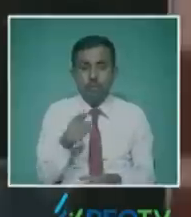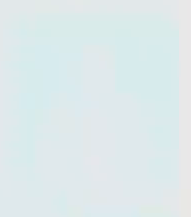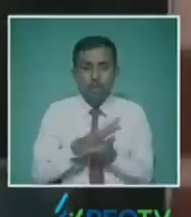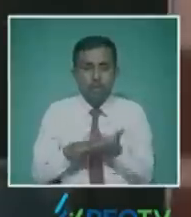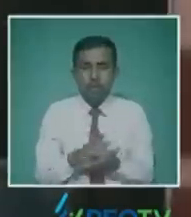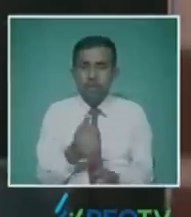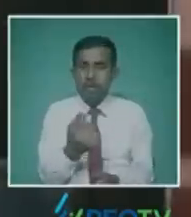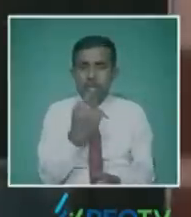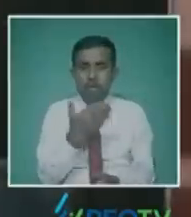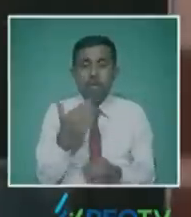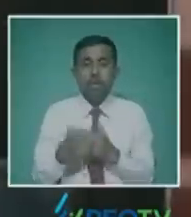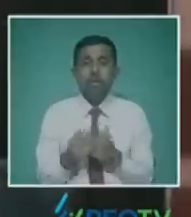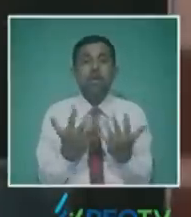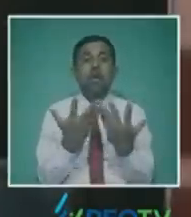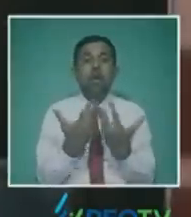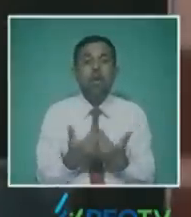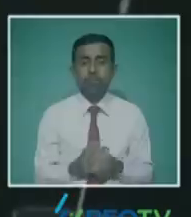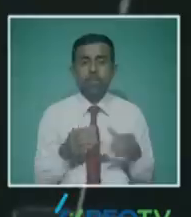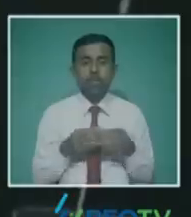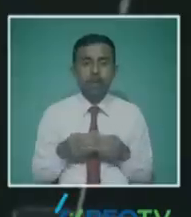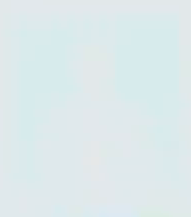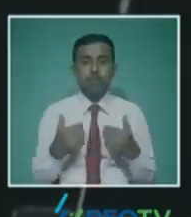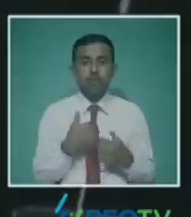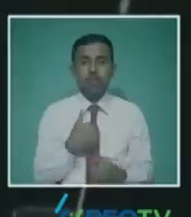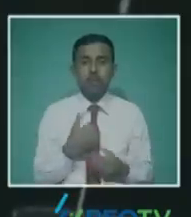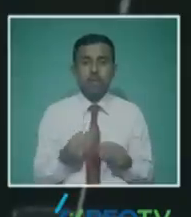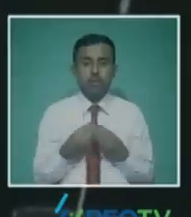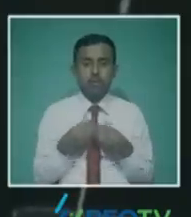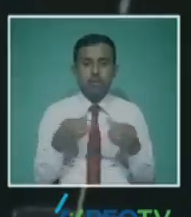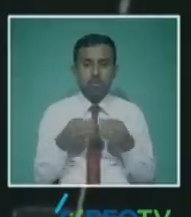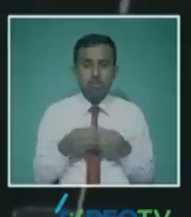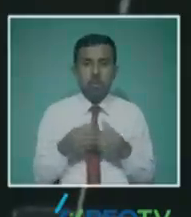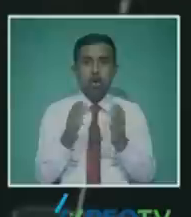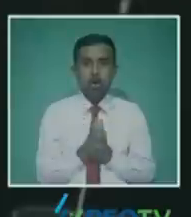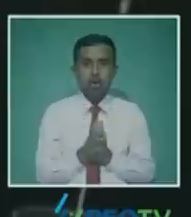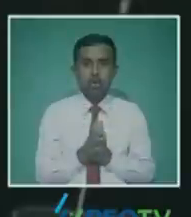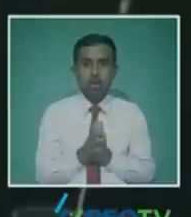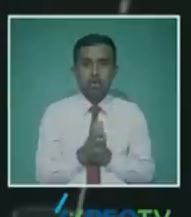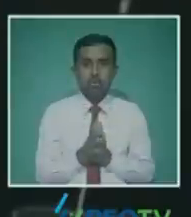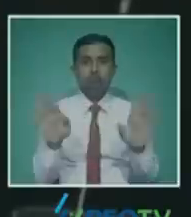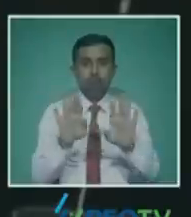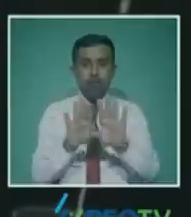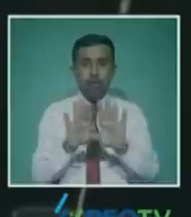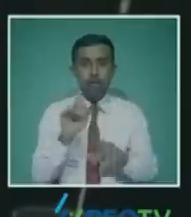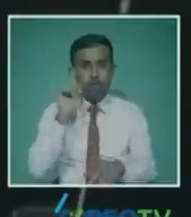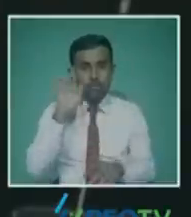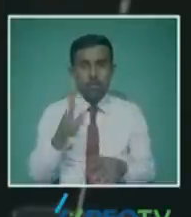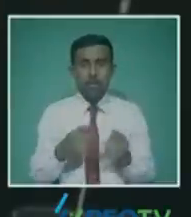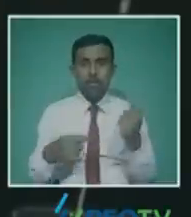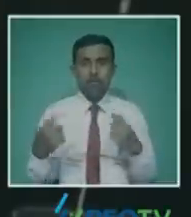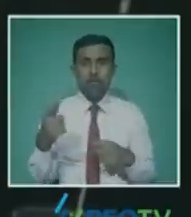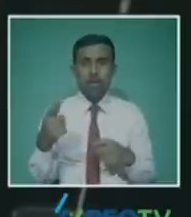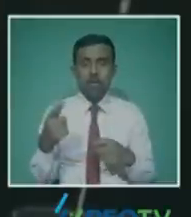පුළුවන්ද කොච්චර නිෂ්පාදක ප්‍රමාණයක් නැතිවද කියලා? මේ දීලා තියෙන ආයතන සියල්ලම මං හිතන්නේ වහන්න තියෙන නැත්තම් විකුණන්න